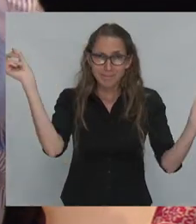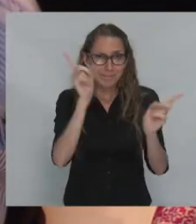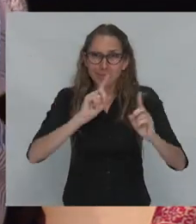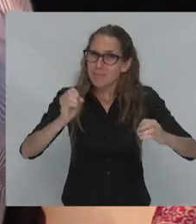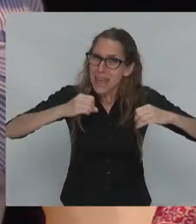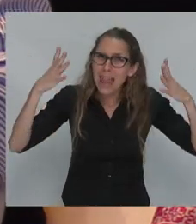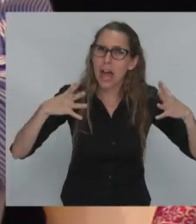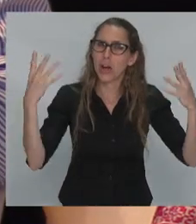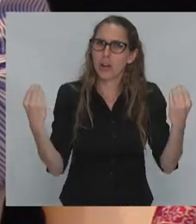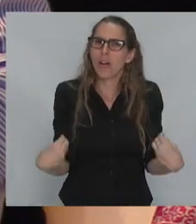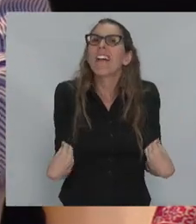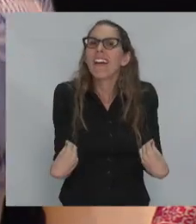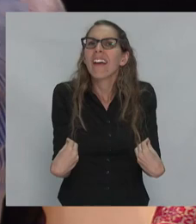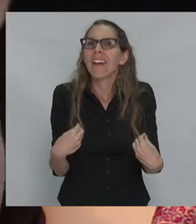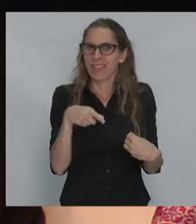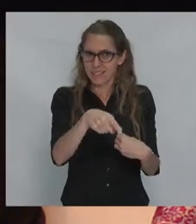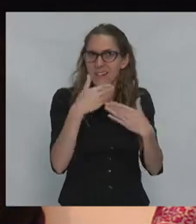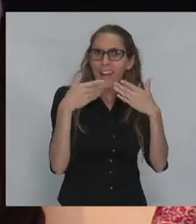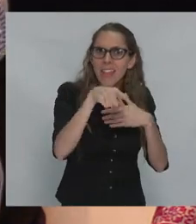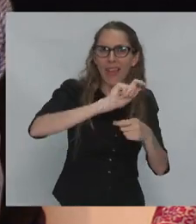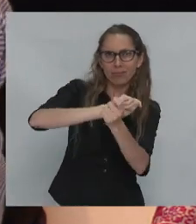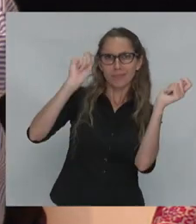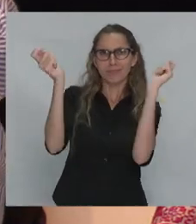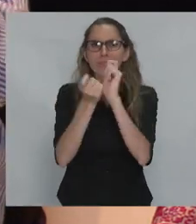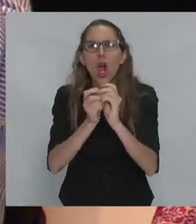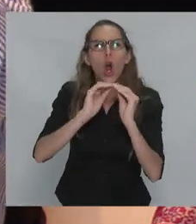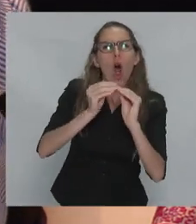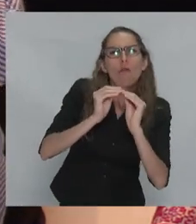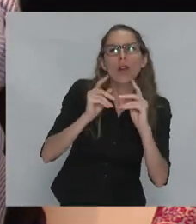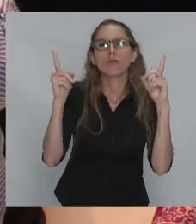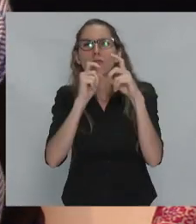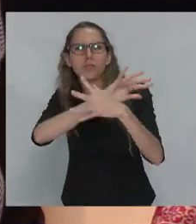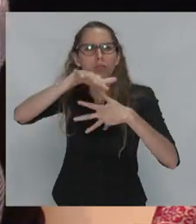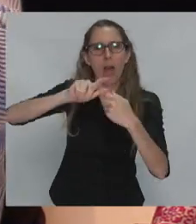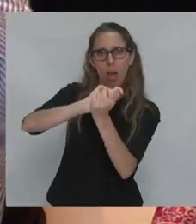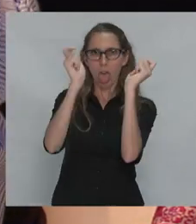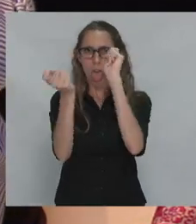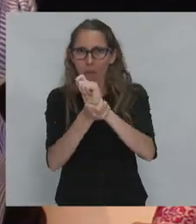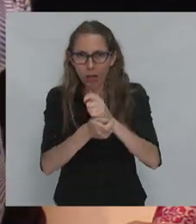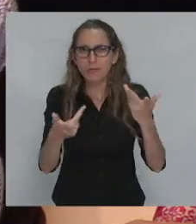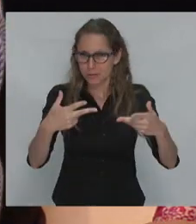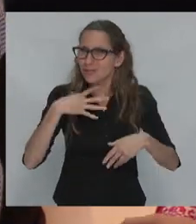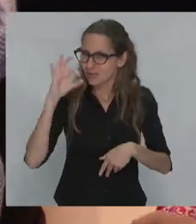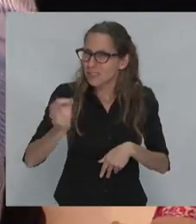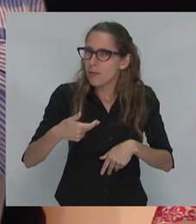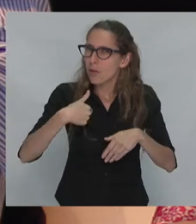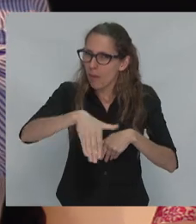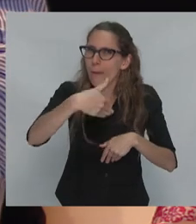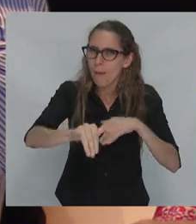le visage du conflit? Je suis sûr que quand je voulais vous l'expliquer, vous allez vous dire, mais tiens, c'est ça, et qu'on ne l'a